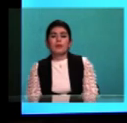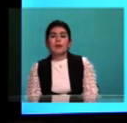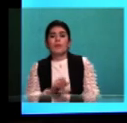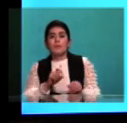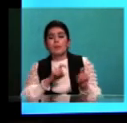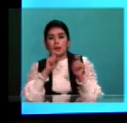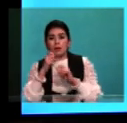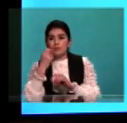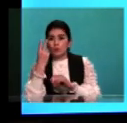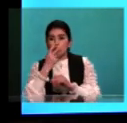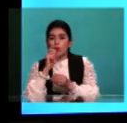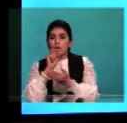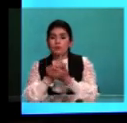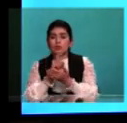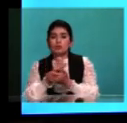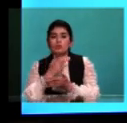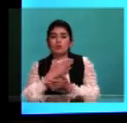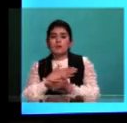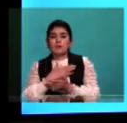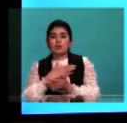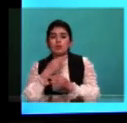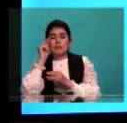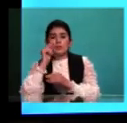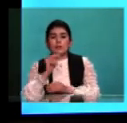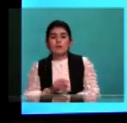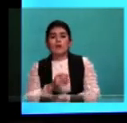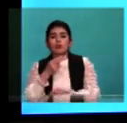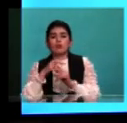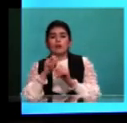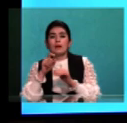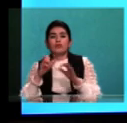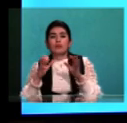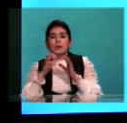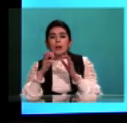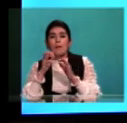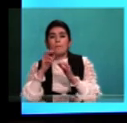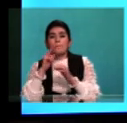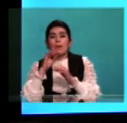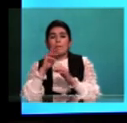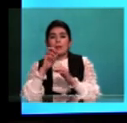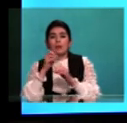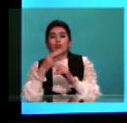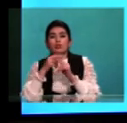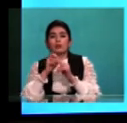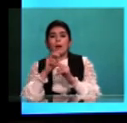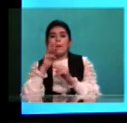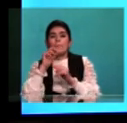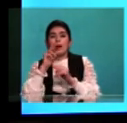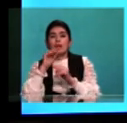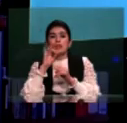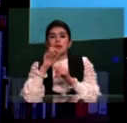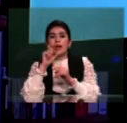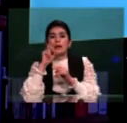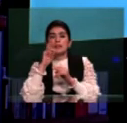Переходим ко второму упражнению нашего данной темы. Это защита файла в электронной таблице Microsoft